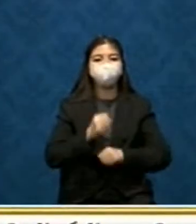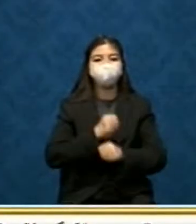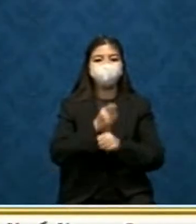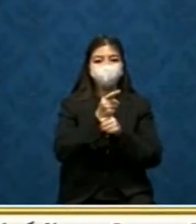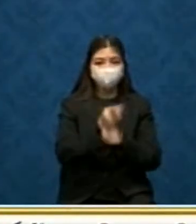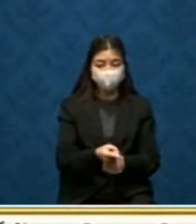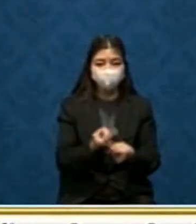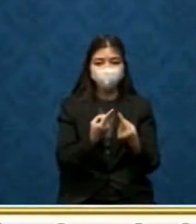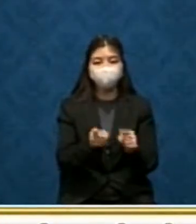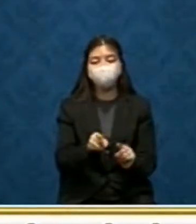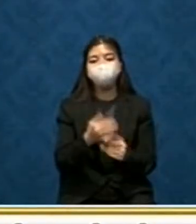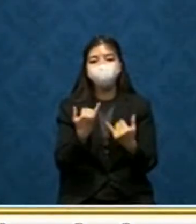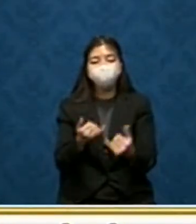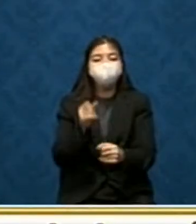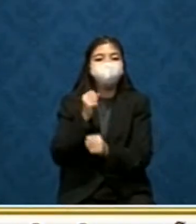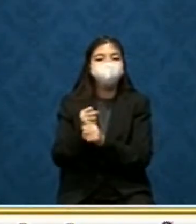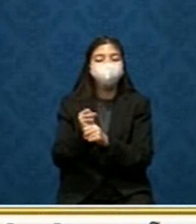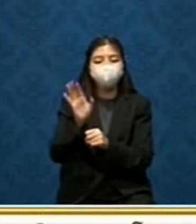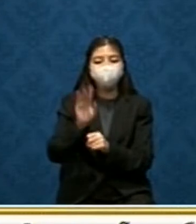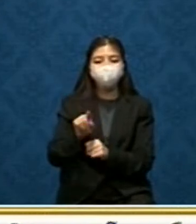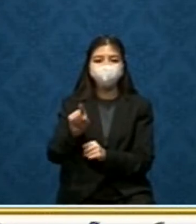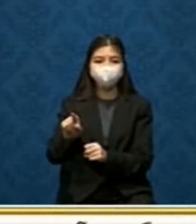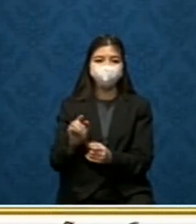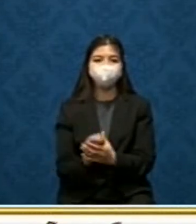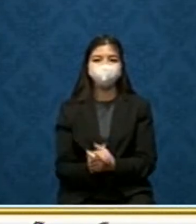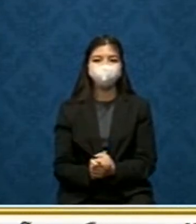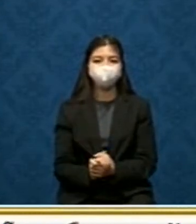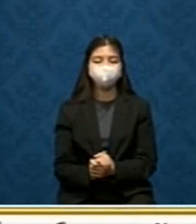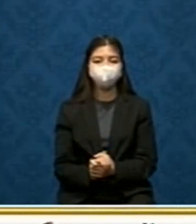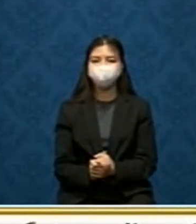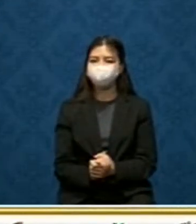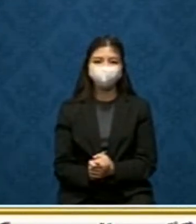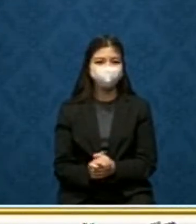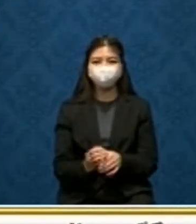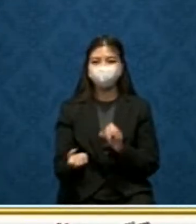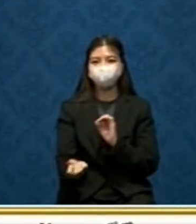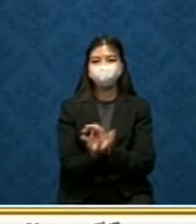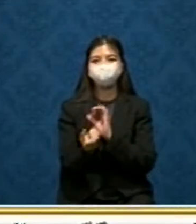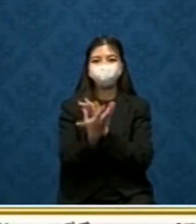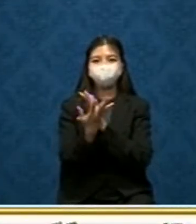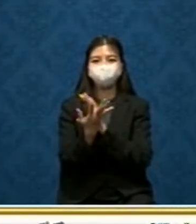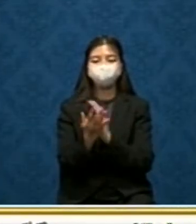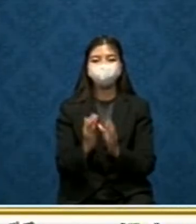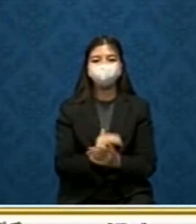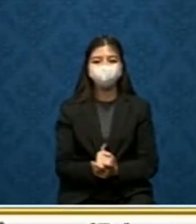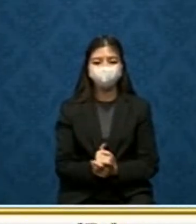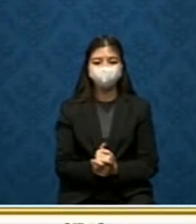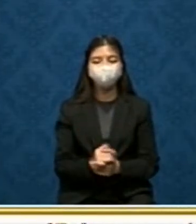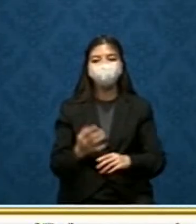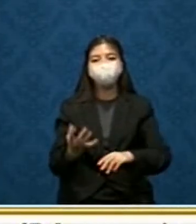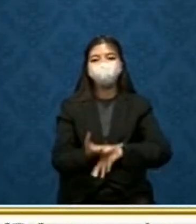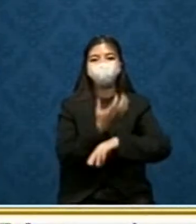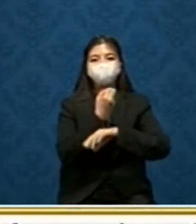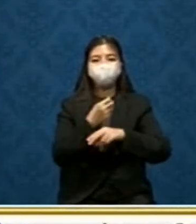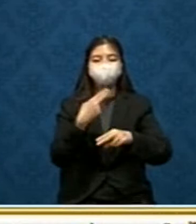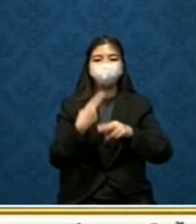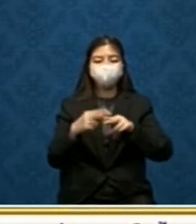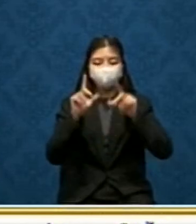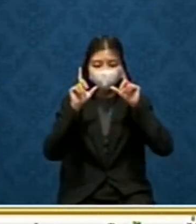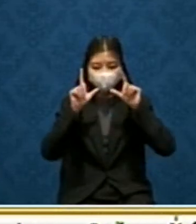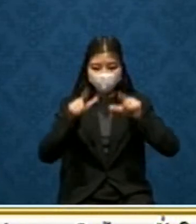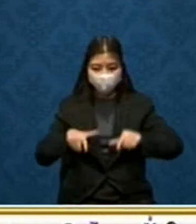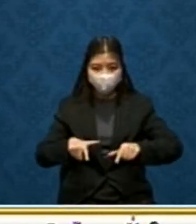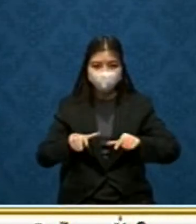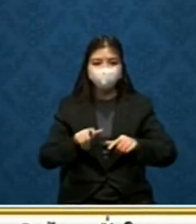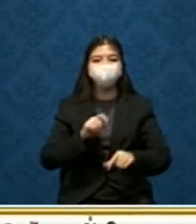แต่พอท่านทำอย่นี้เสียใจว่าท่านมาทำให้การเมืองของเรานี่มันต่ำลง